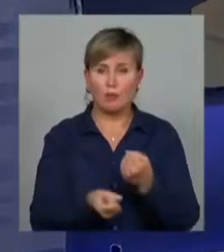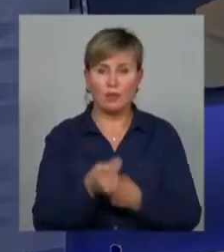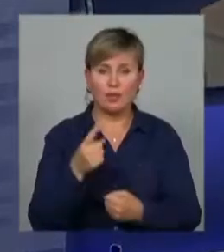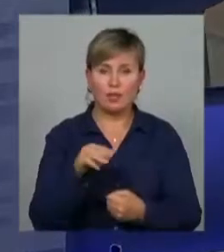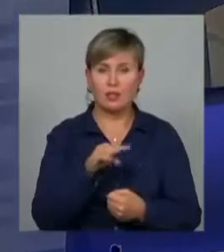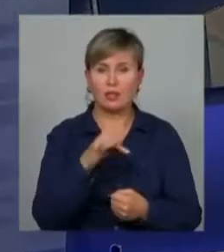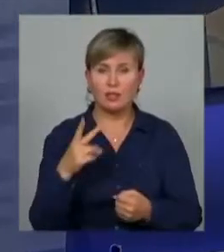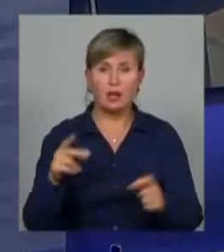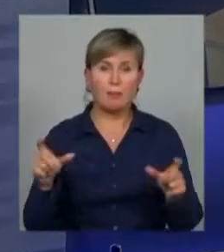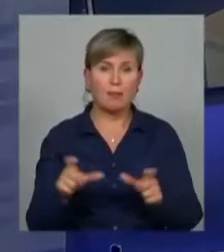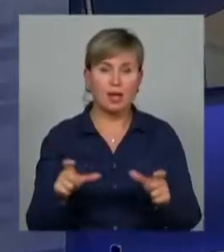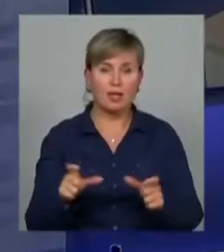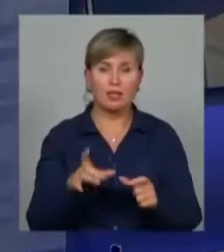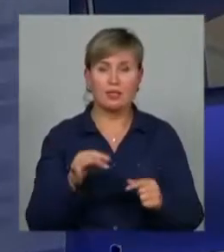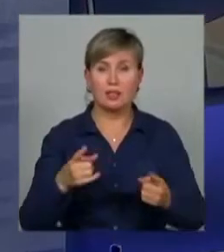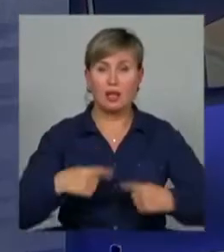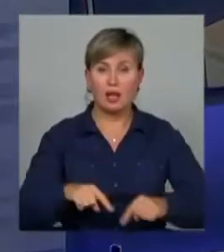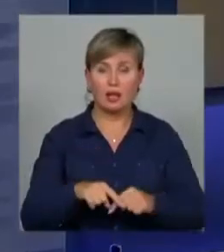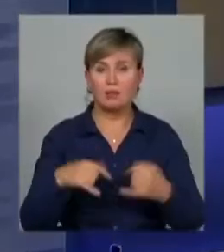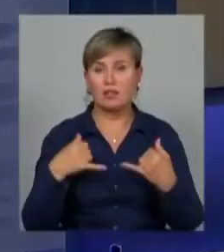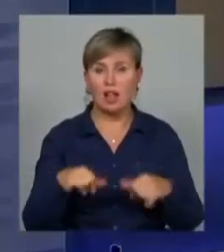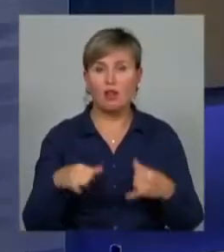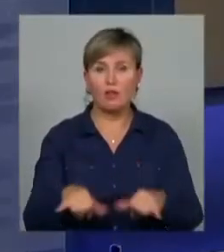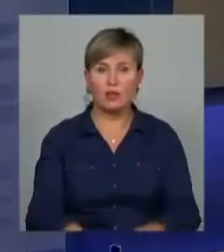ТРЦ, магазинах и на объектах общепита.